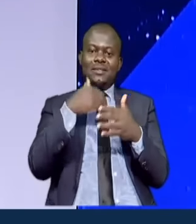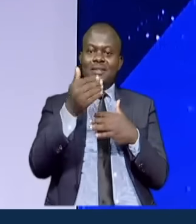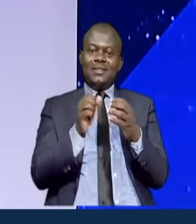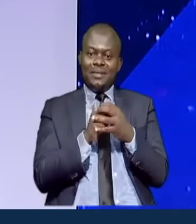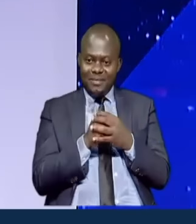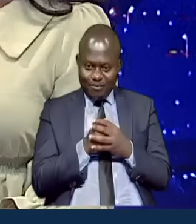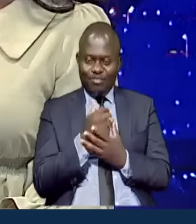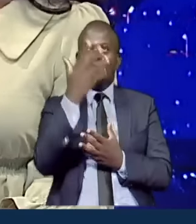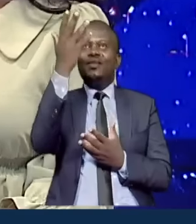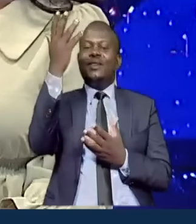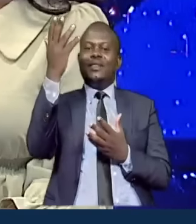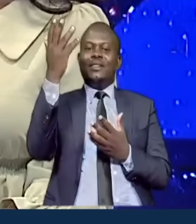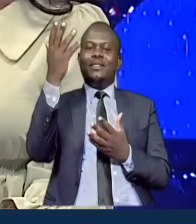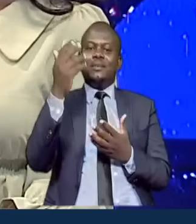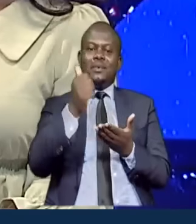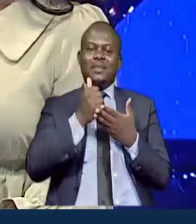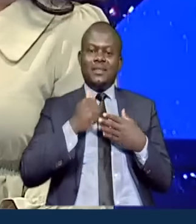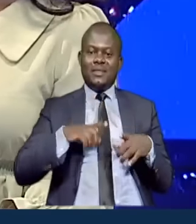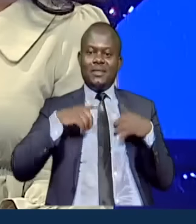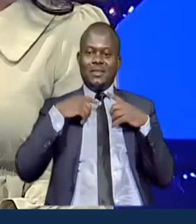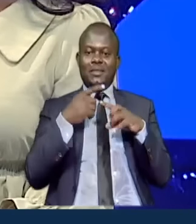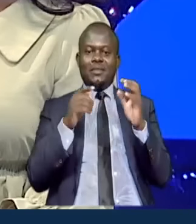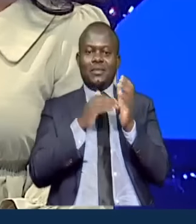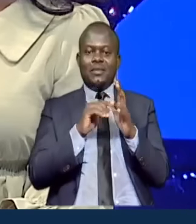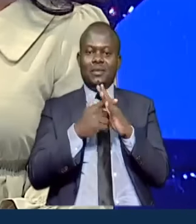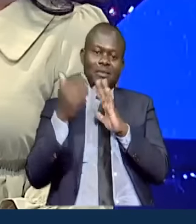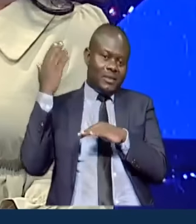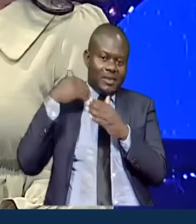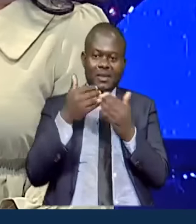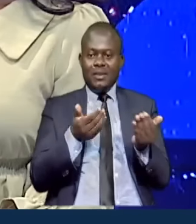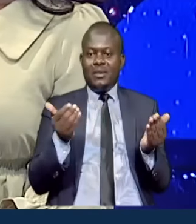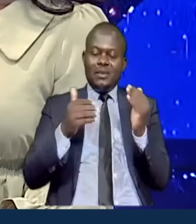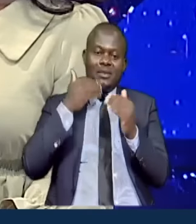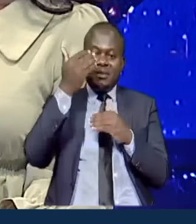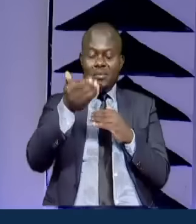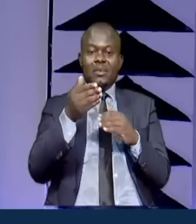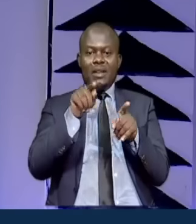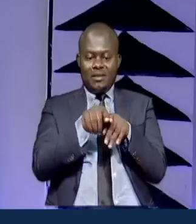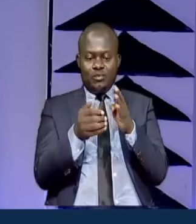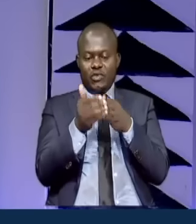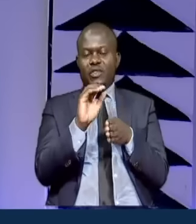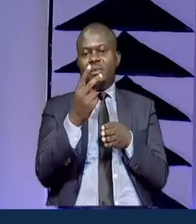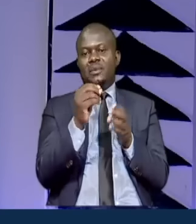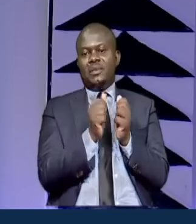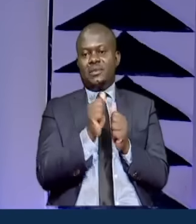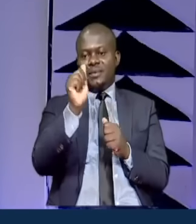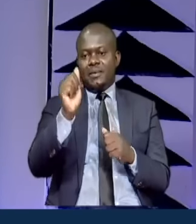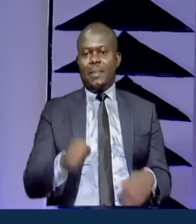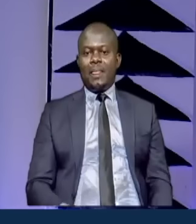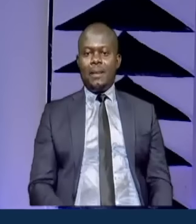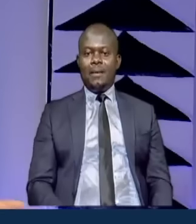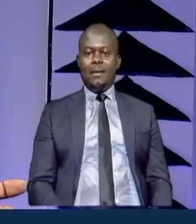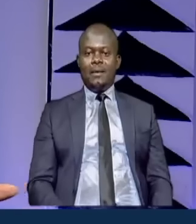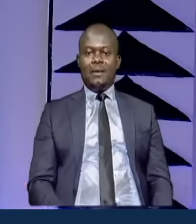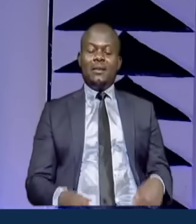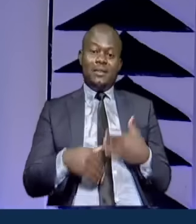nyine birantunga ariko nabitangiye nkiri umwana hanyuma nk'umwuga nabitangiye 2015. Clapton ngiye